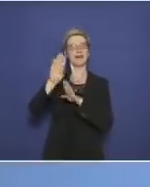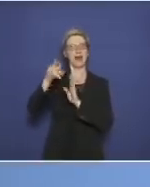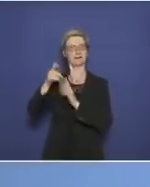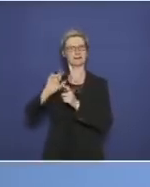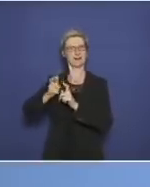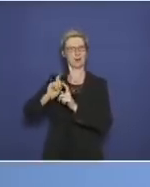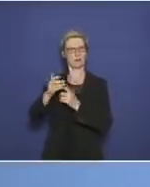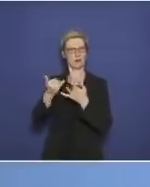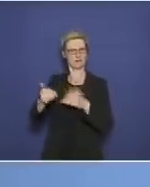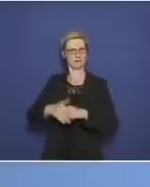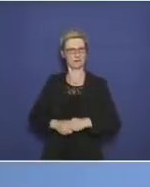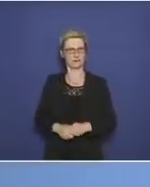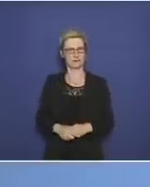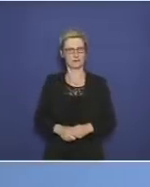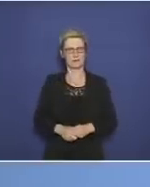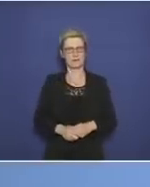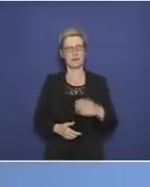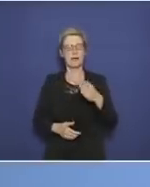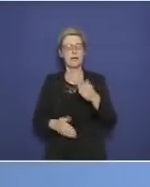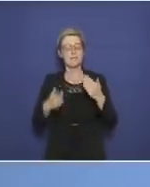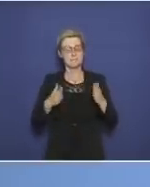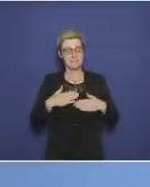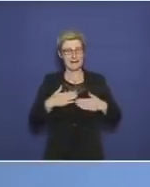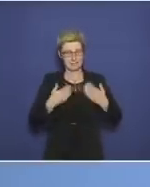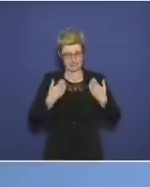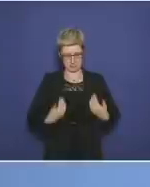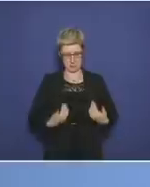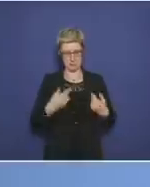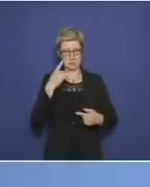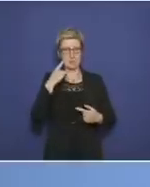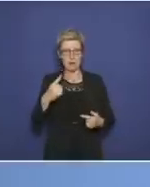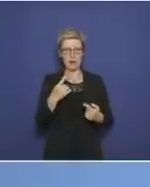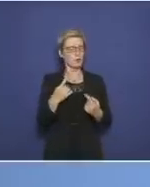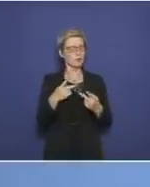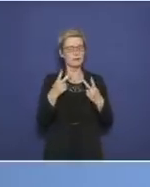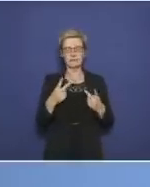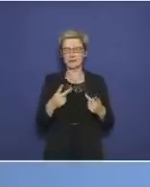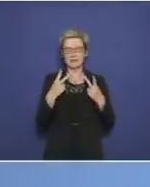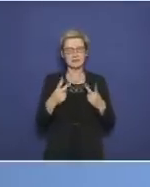Meine persönliche Meinung ist in diesem Fall nicht relevant. Es geht um die Auffassung